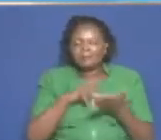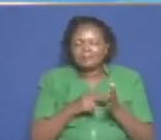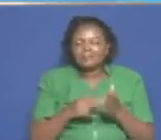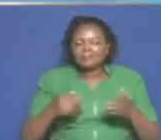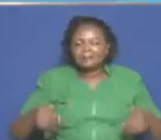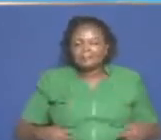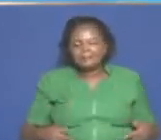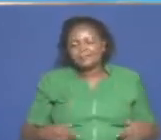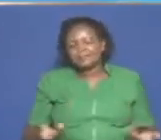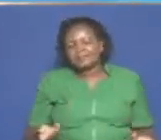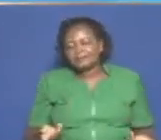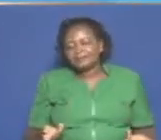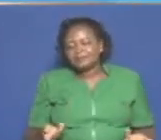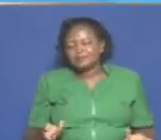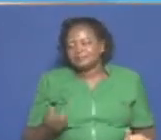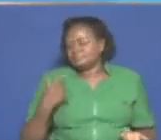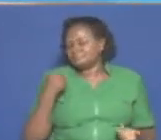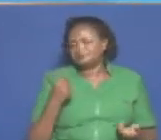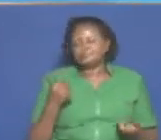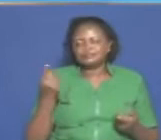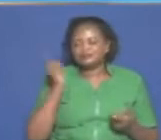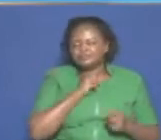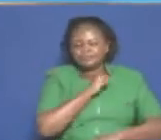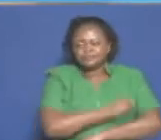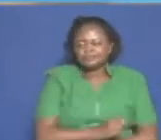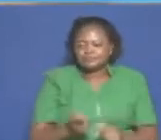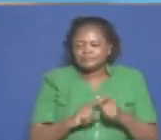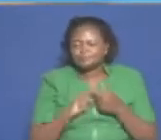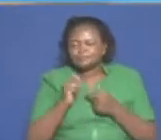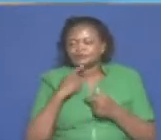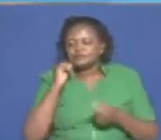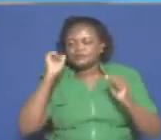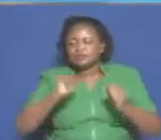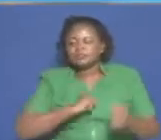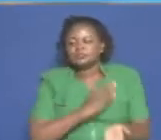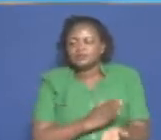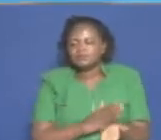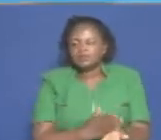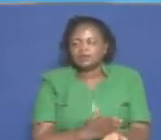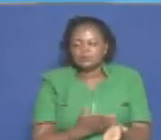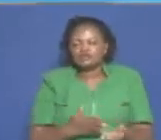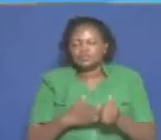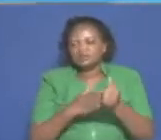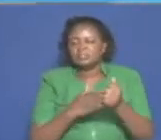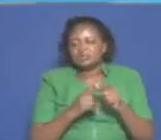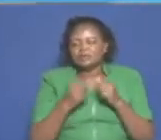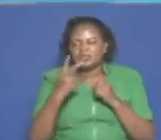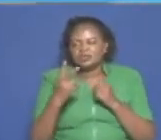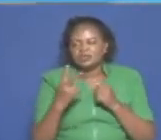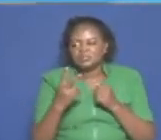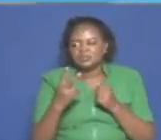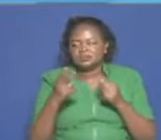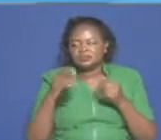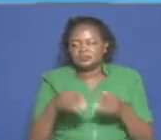tu katika vyuo, wale ambao wako na uwezo na uwiano wa kuongoza, basi naona kwamba itakuwa ni